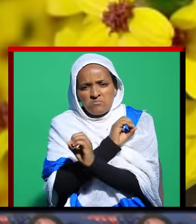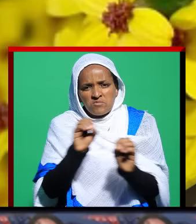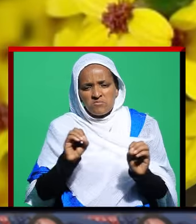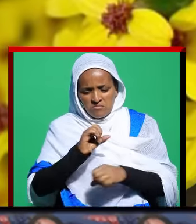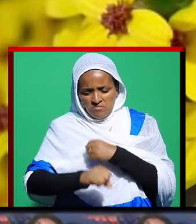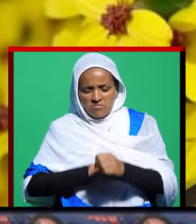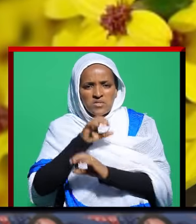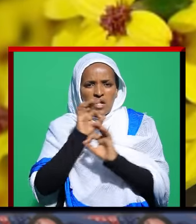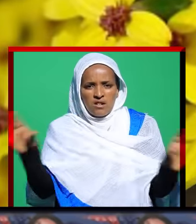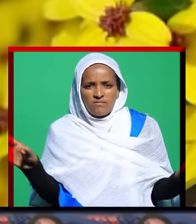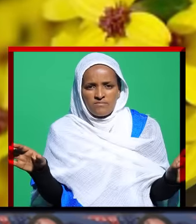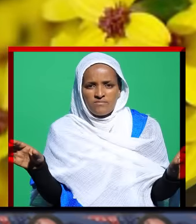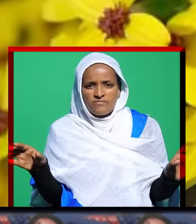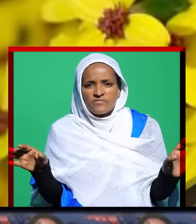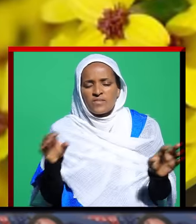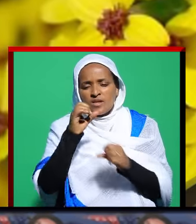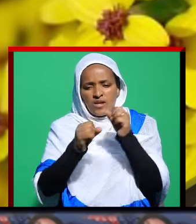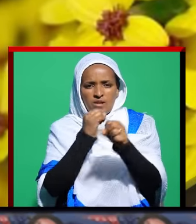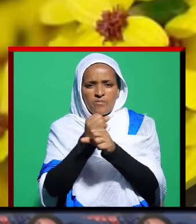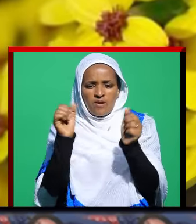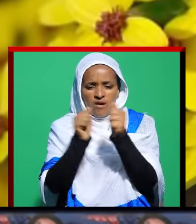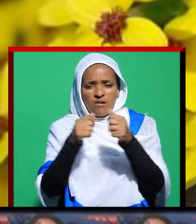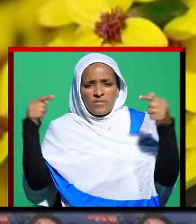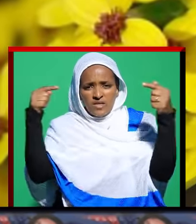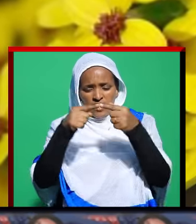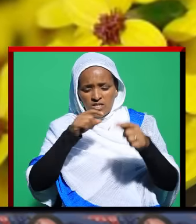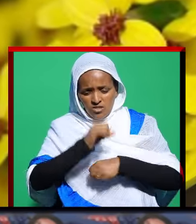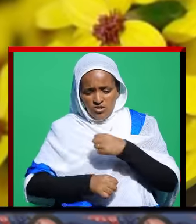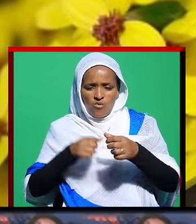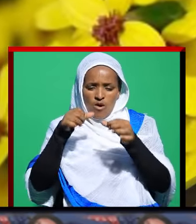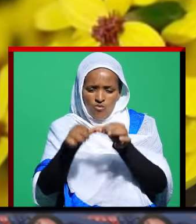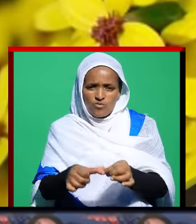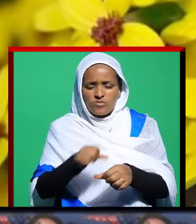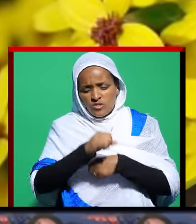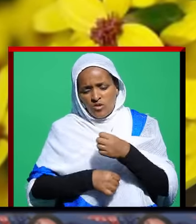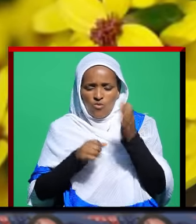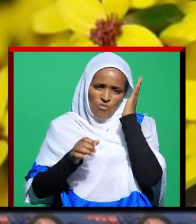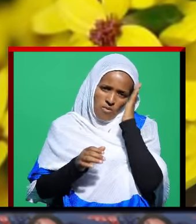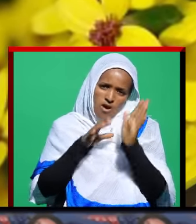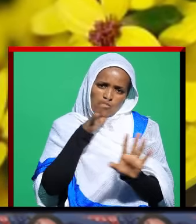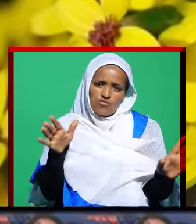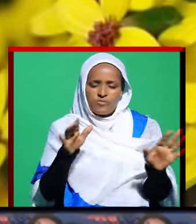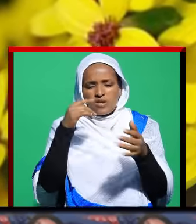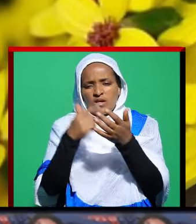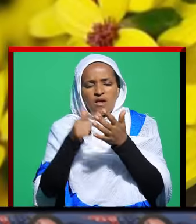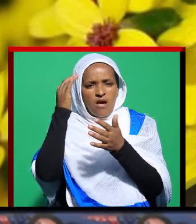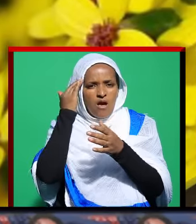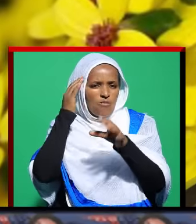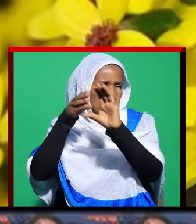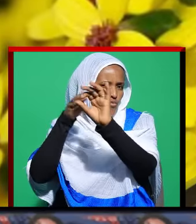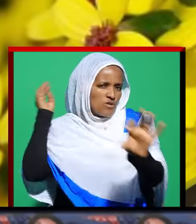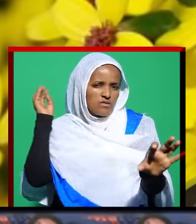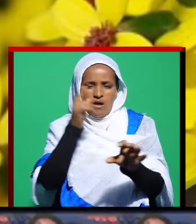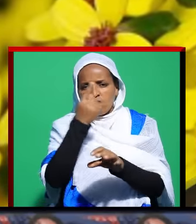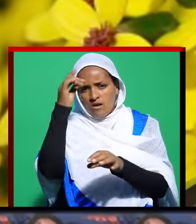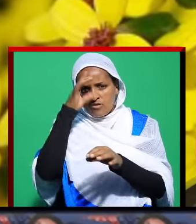ቢጨመርላቸውም ቢቀነስባቸውም ከእድሜ ጋር በተገናኘ ሲጨነቁ አይውሉ፣ ሲጨነቁ አያድሩም። ይሄ ከህሊናቸው